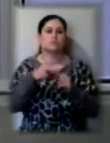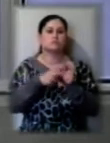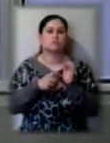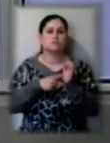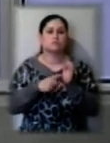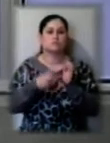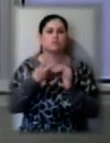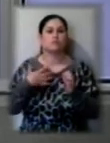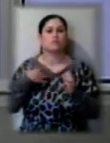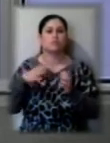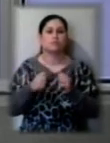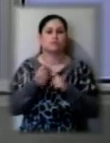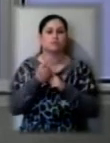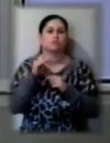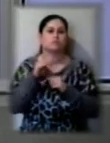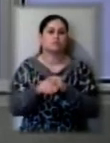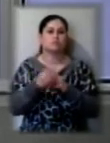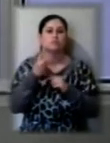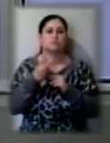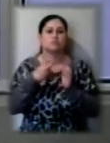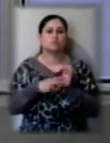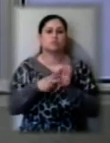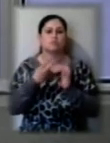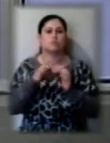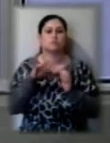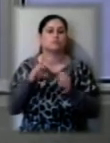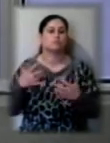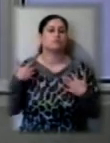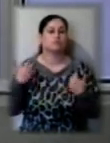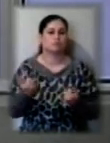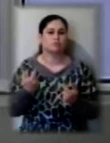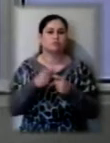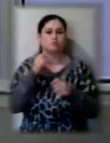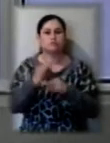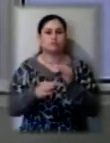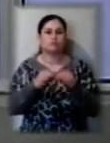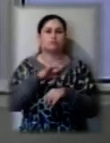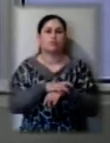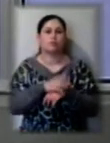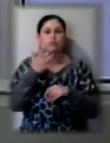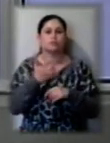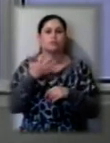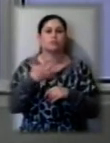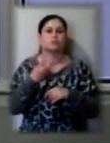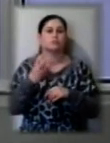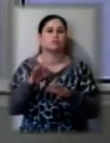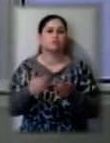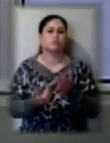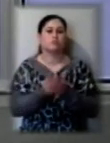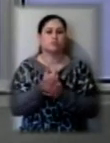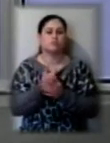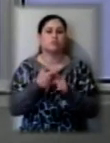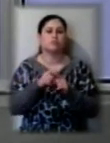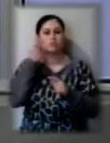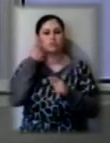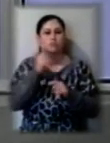летальні, 11 372 пацієнти одужали. За добу зафіксовано 553 нових випадки. Про це повідомляють на